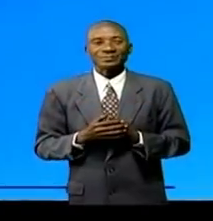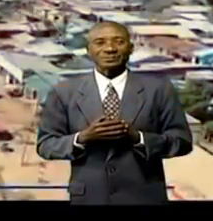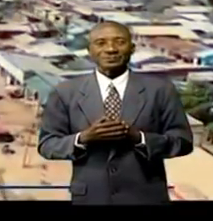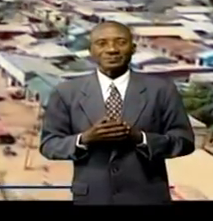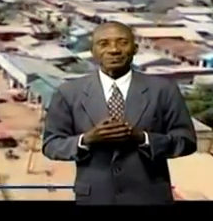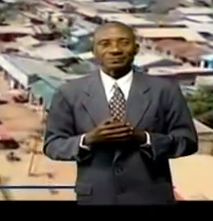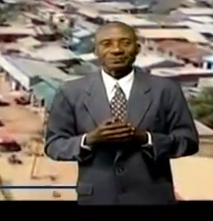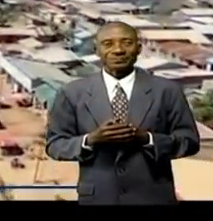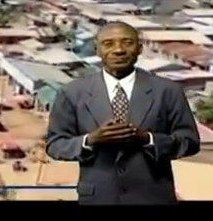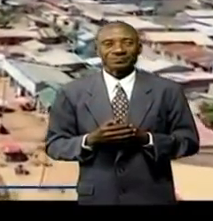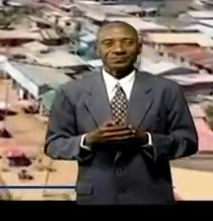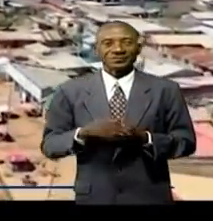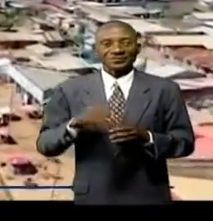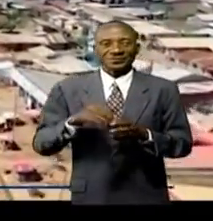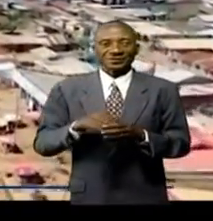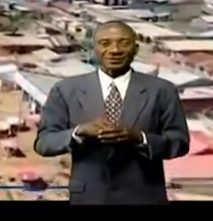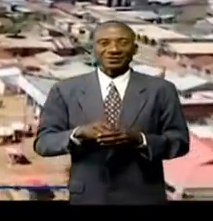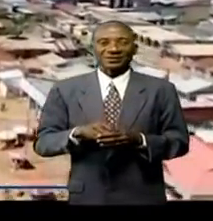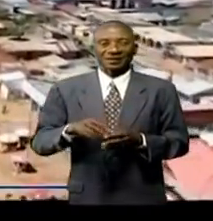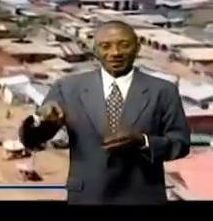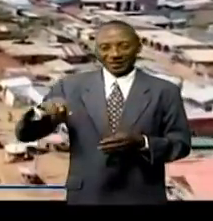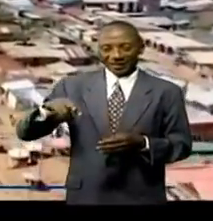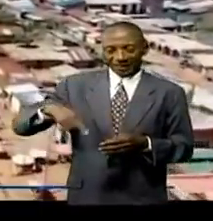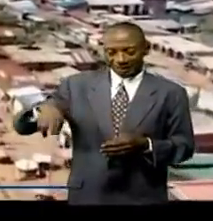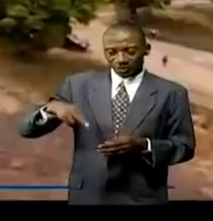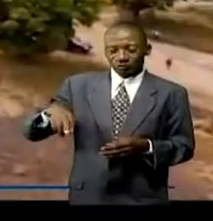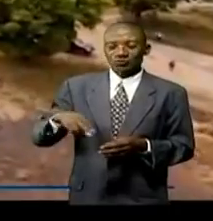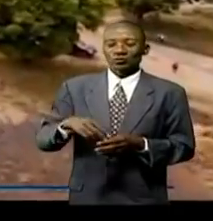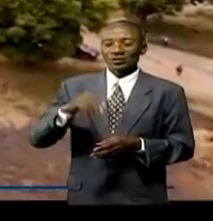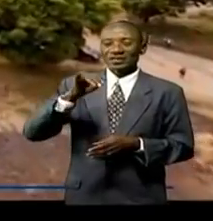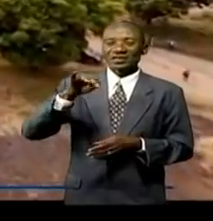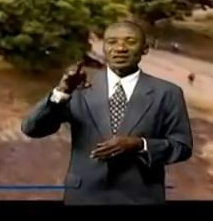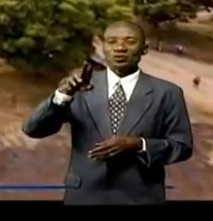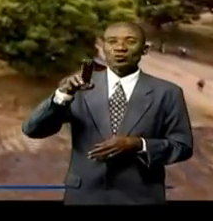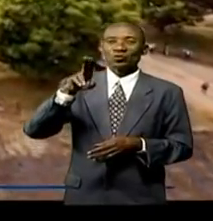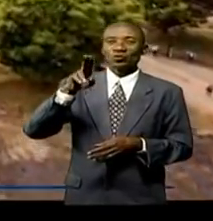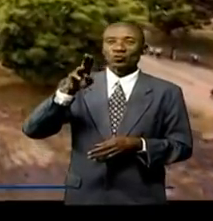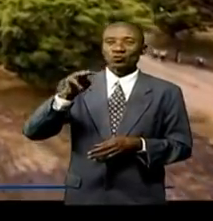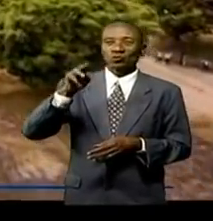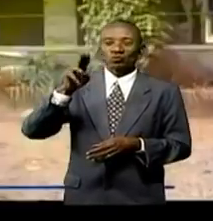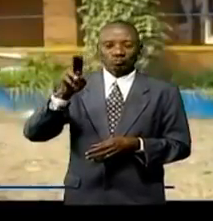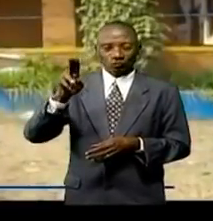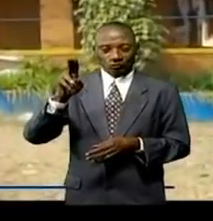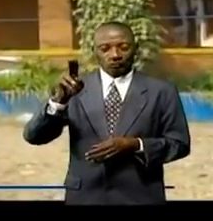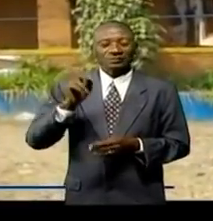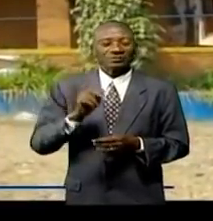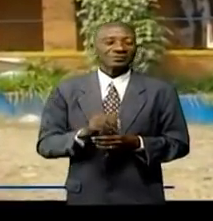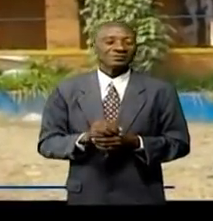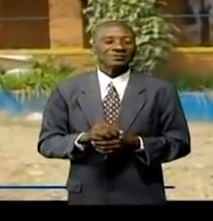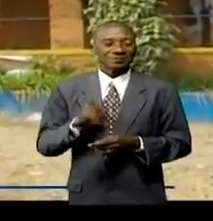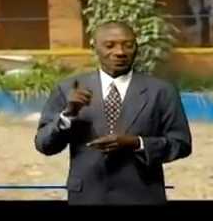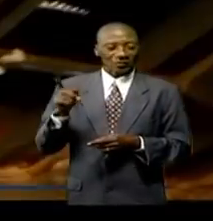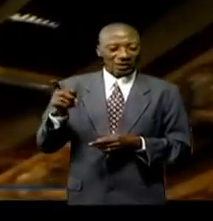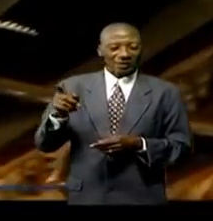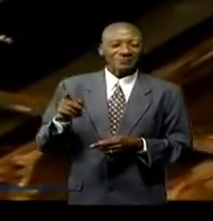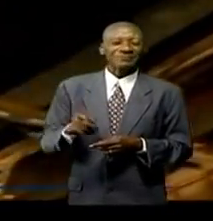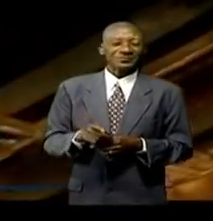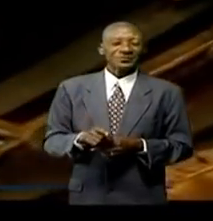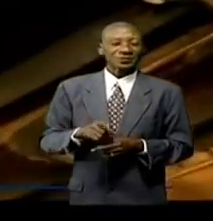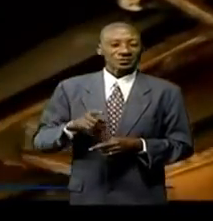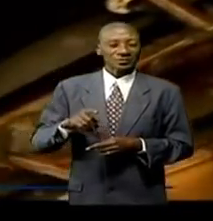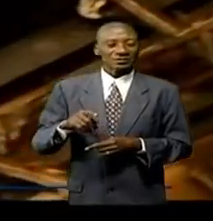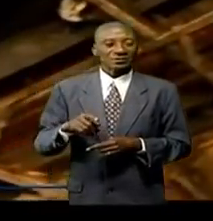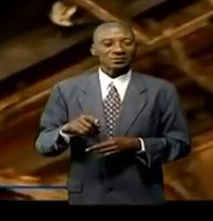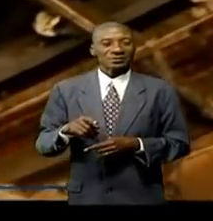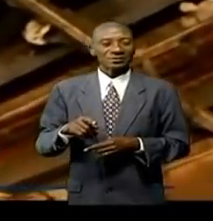bonne partie de cette région d'Irumu, place à la reconstruction de certaines infrastructures détruites par les forces négatives avant la proclamation de l'état